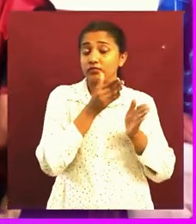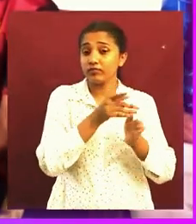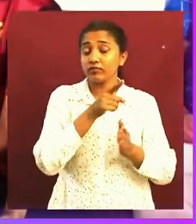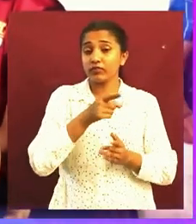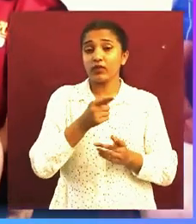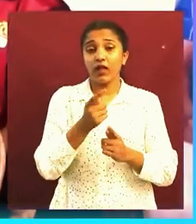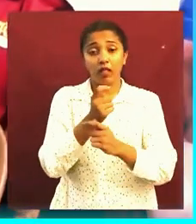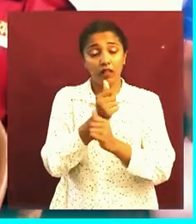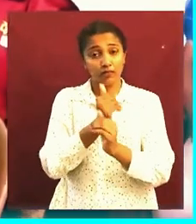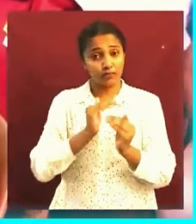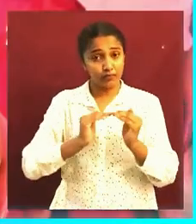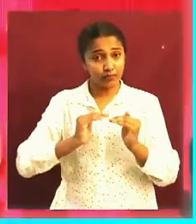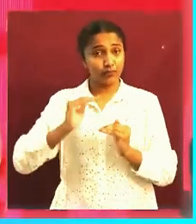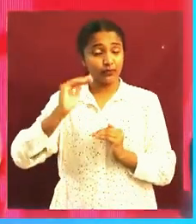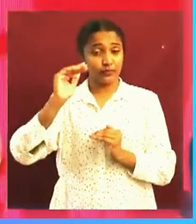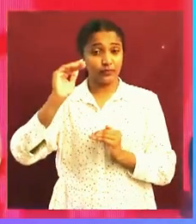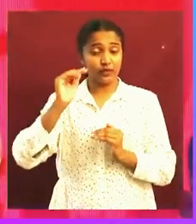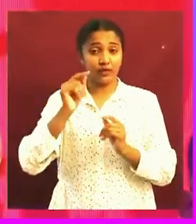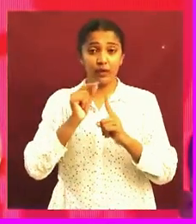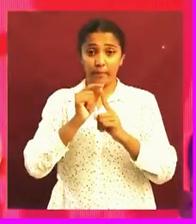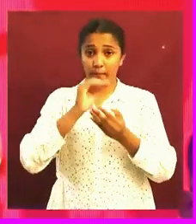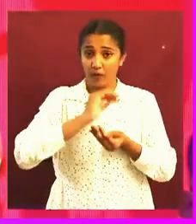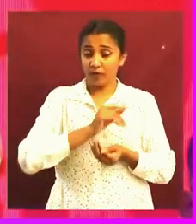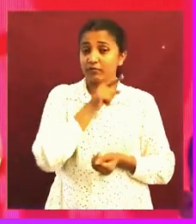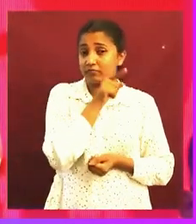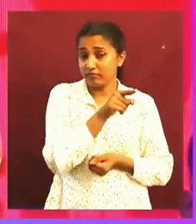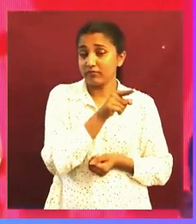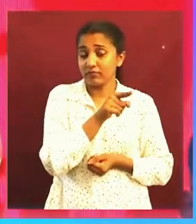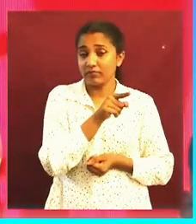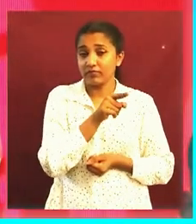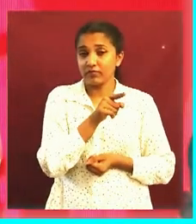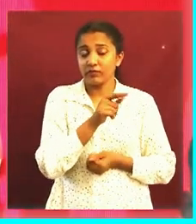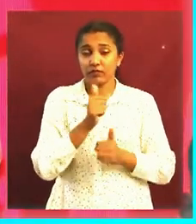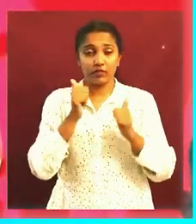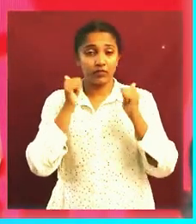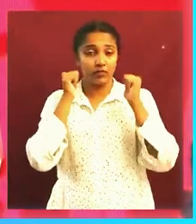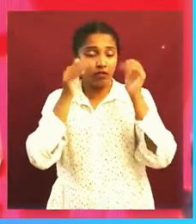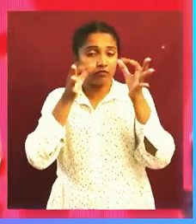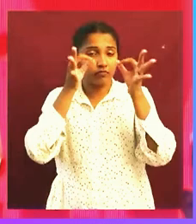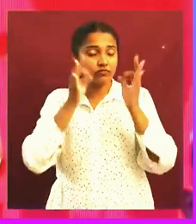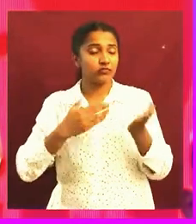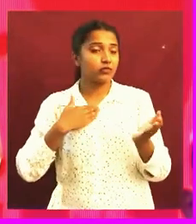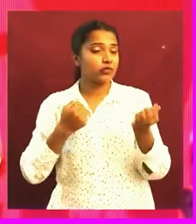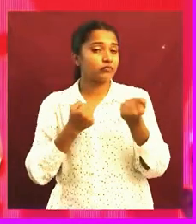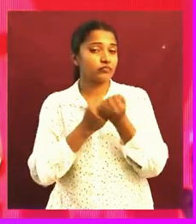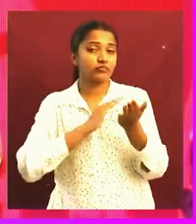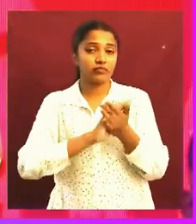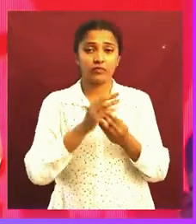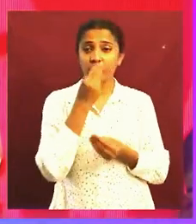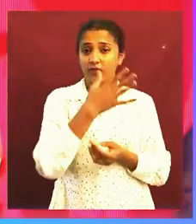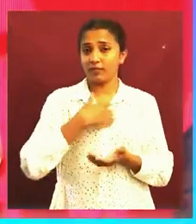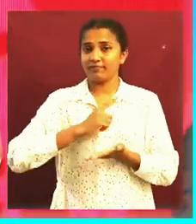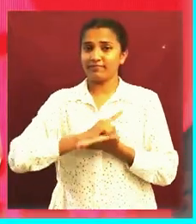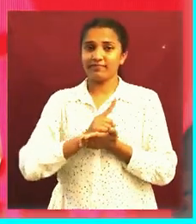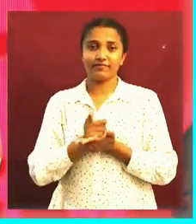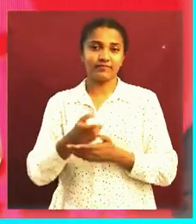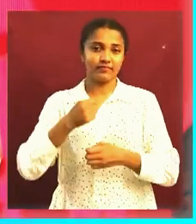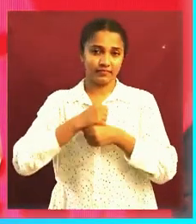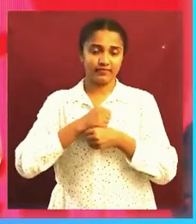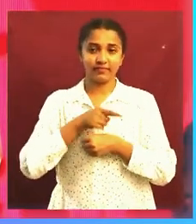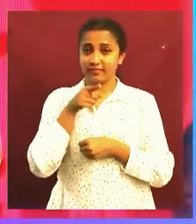ආර්ථික ඉදිරියට යාම සඳහා පෞද්ගලිකංශයට විධිමත් සහාය ලබා දෙන ආණ්ඩුව තමයි ජාතික ජන බලවේගයේ